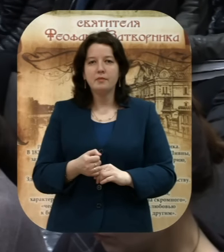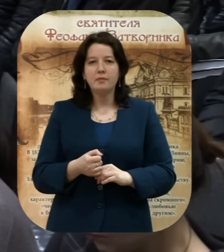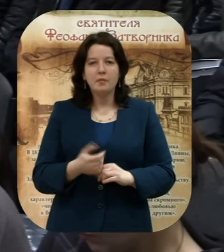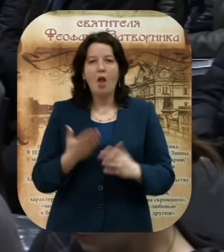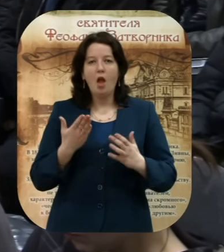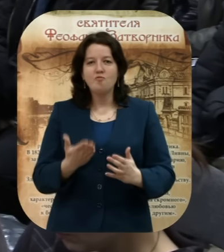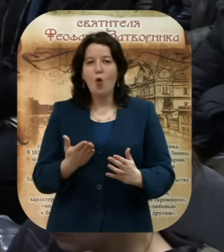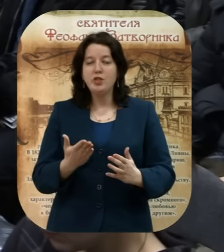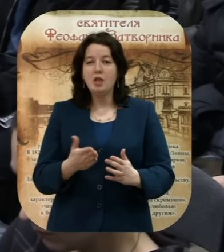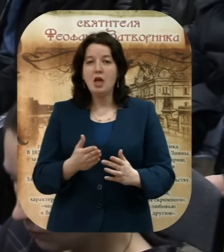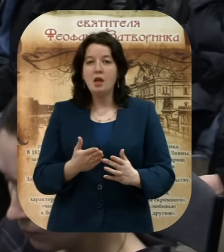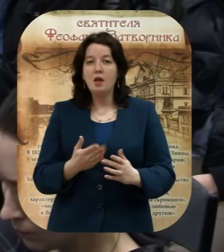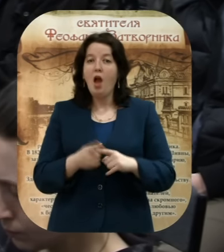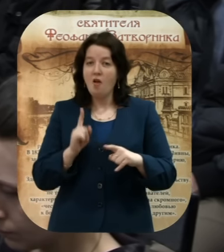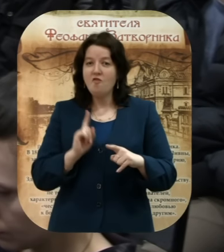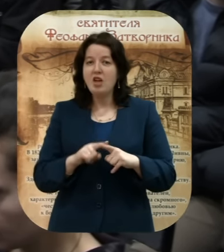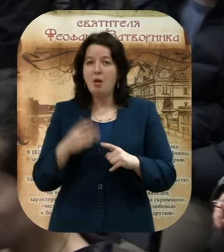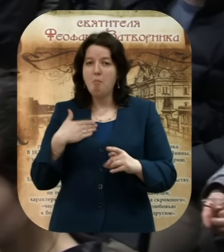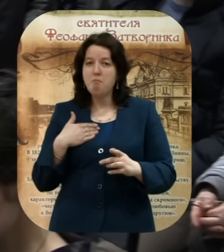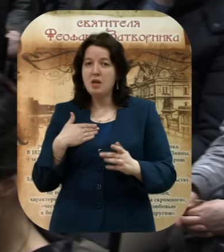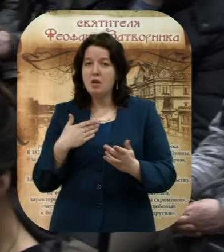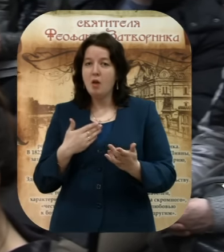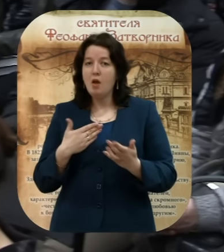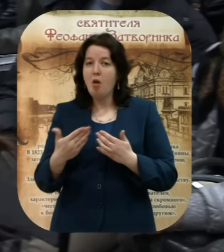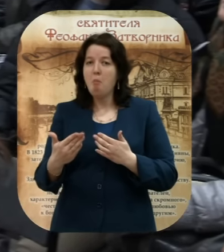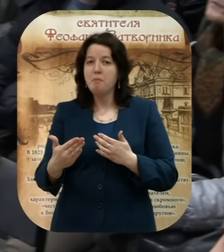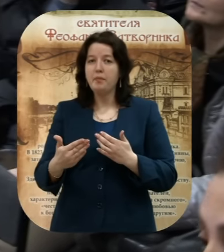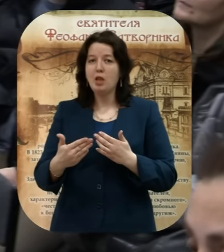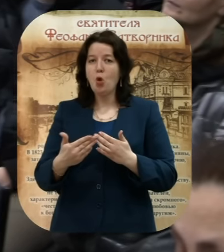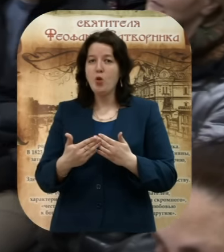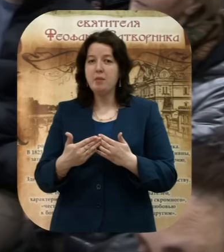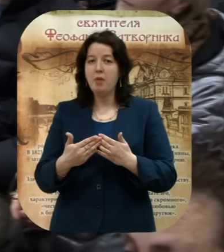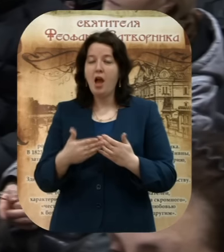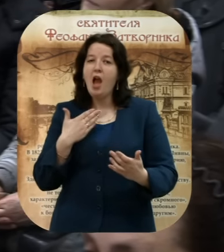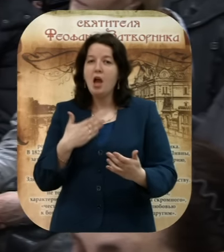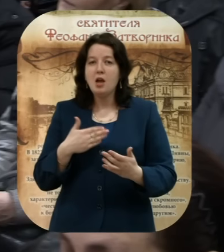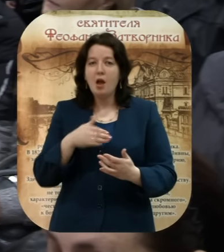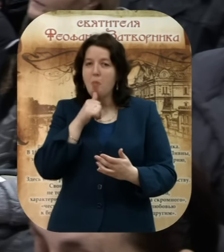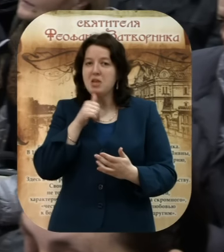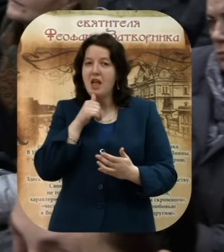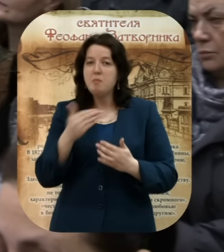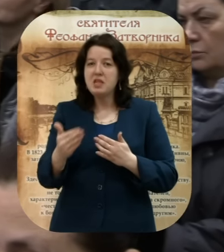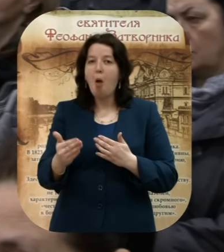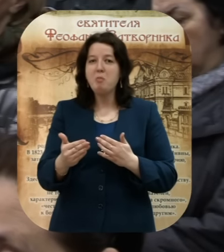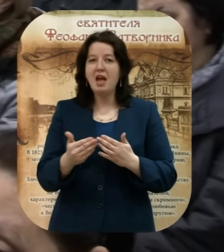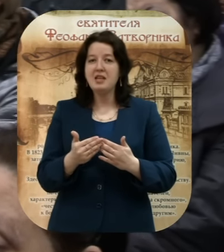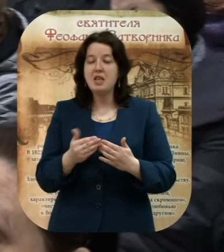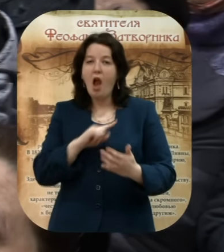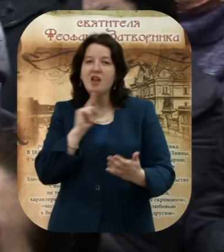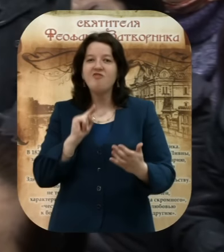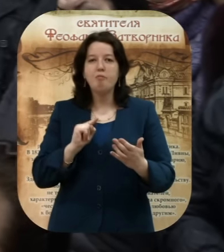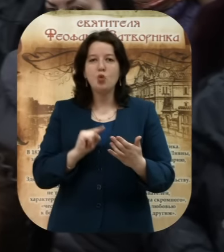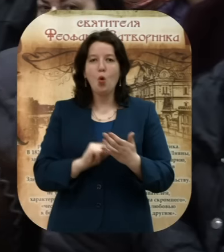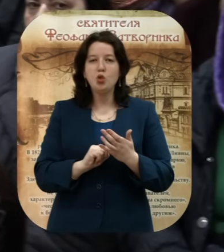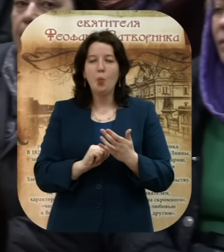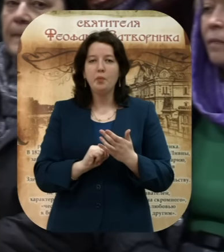Вот здесь-то мы и подходим. Действительно, по крайней мере, пытаемся подойти к вопросу,